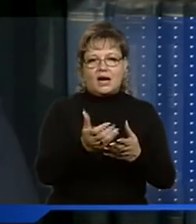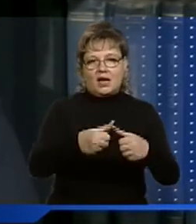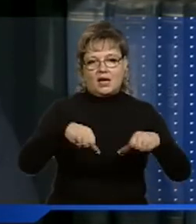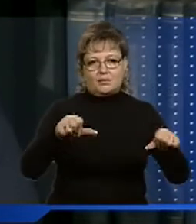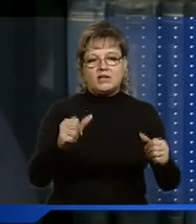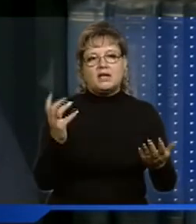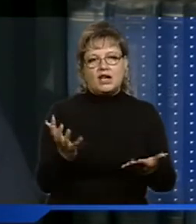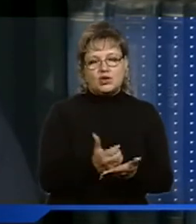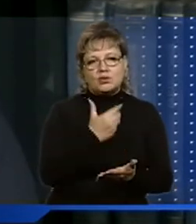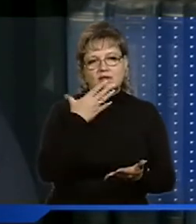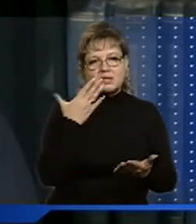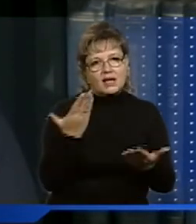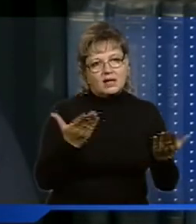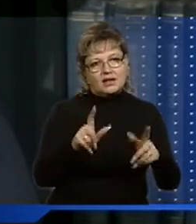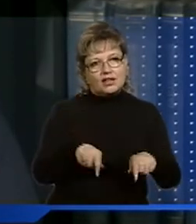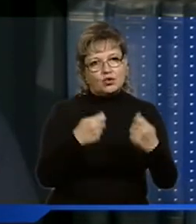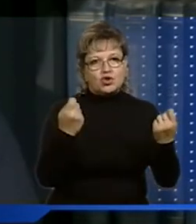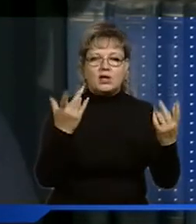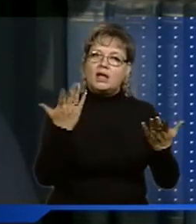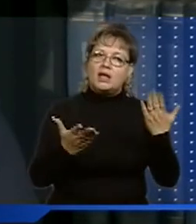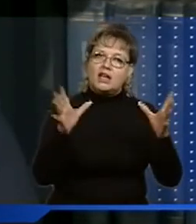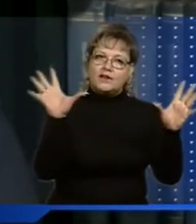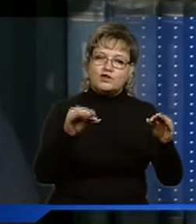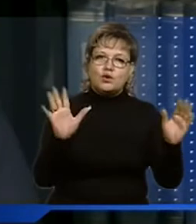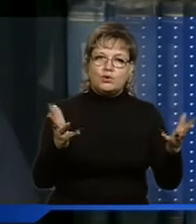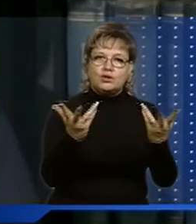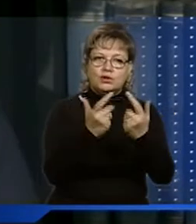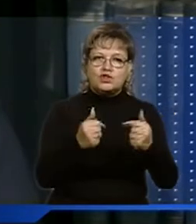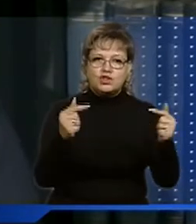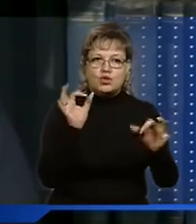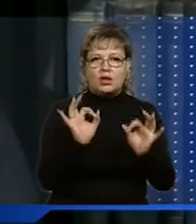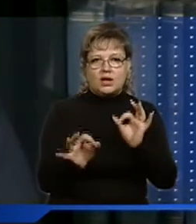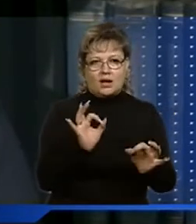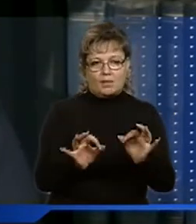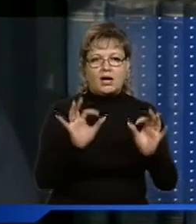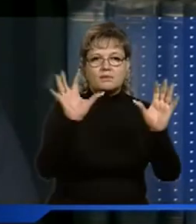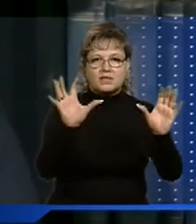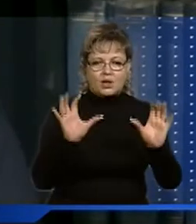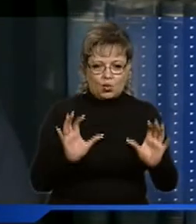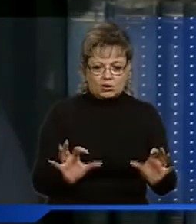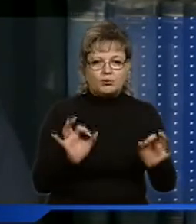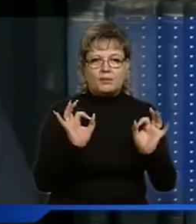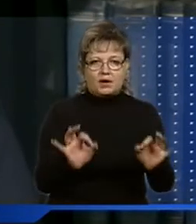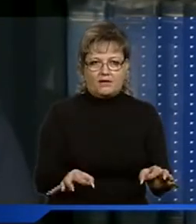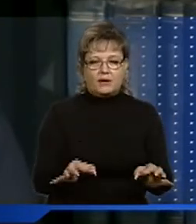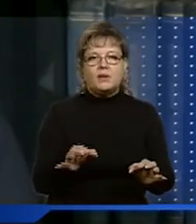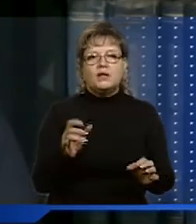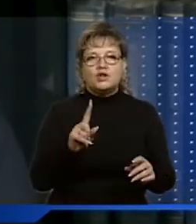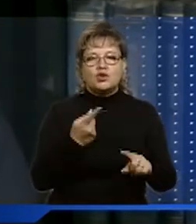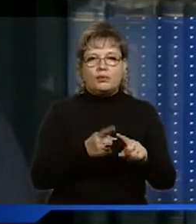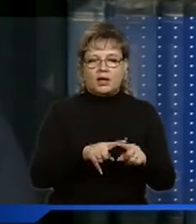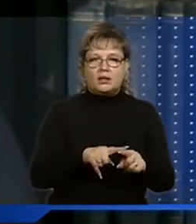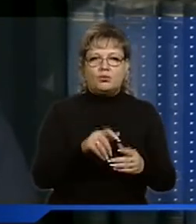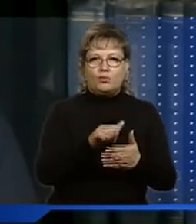избирательная комиссия? Найдет ли она какие-то нарушения или все будет сочтено нормальным, законным и легитимным? Что по этому